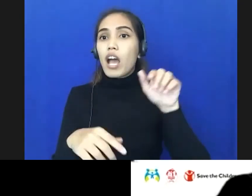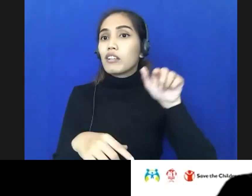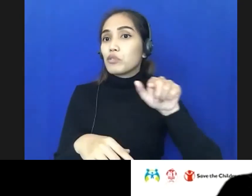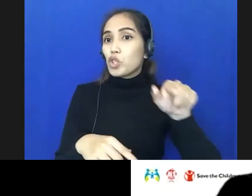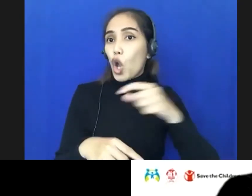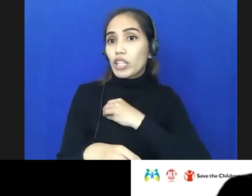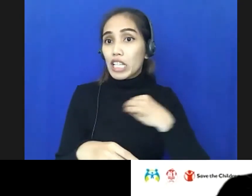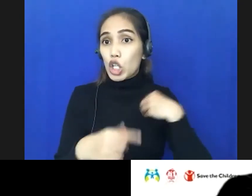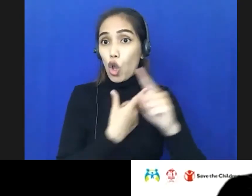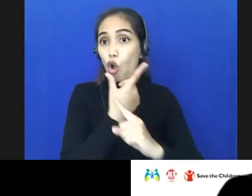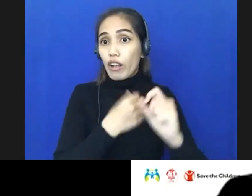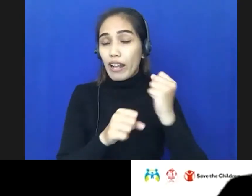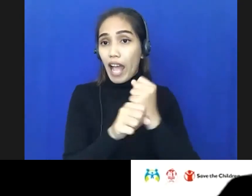mengikuti